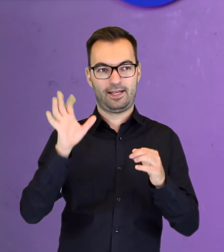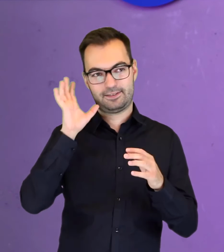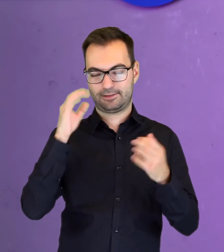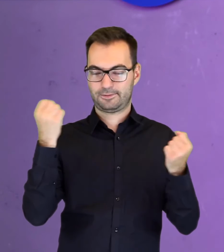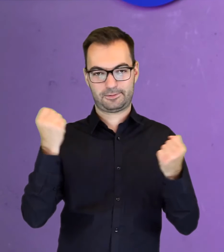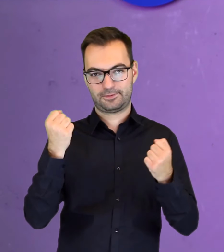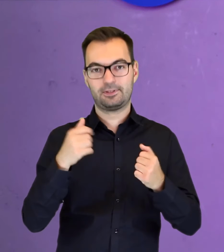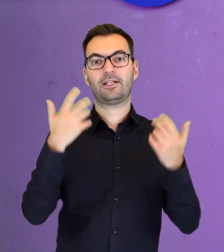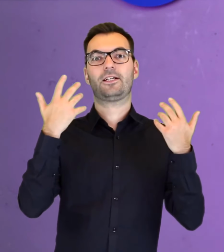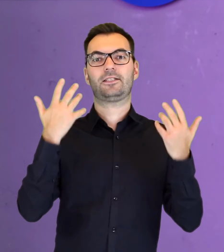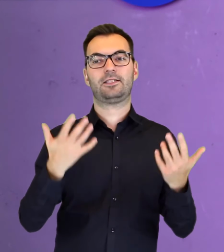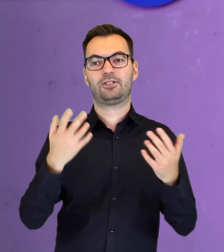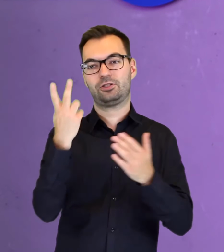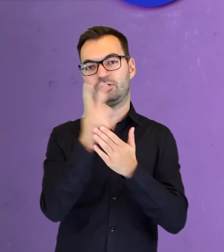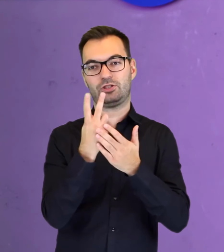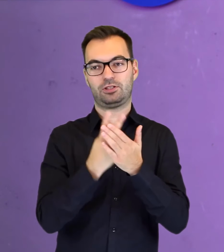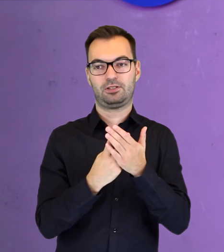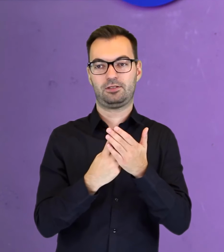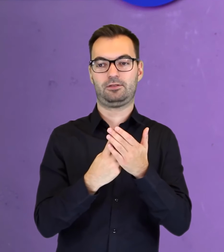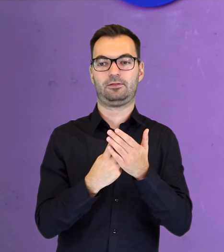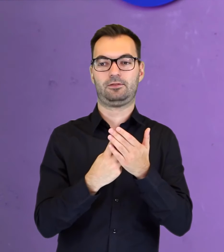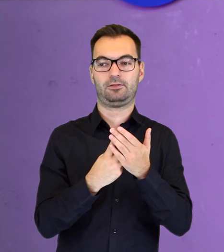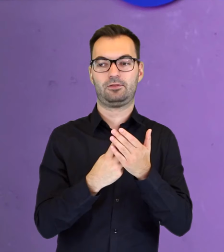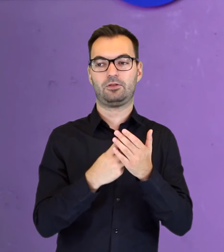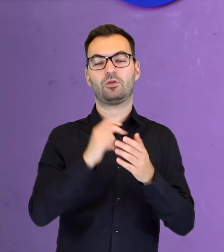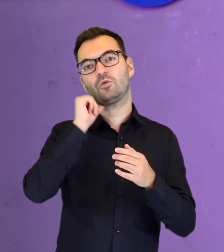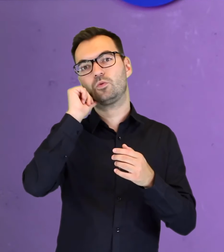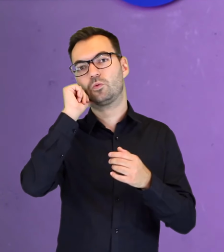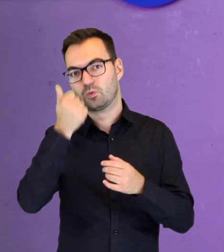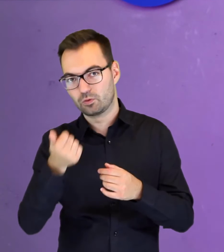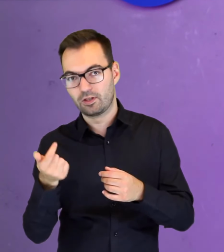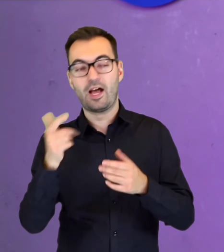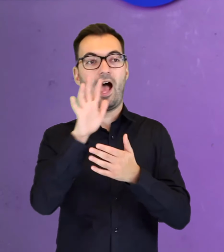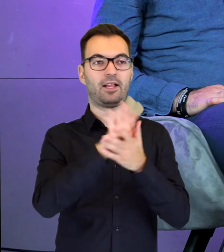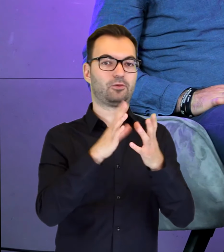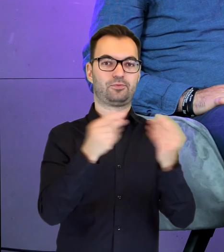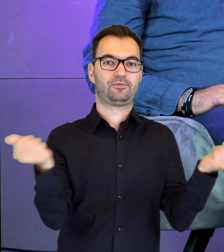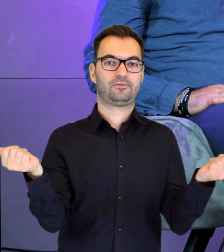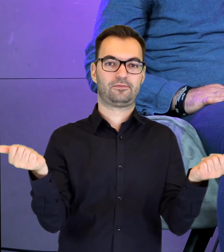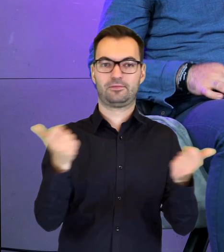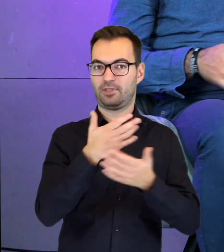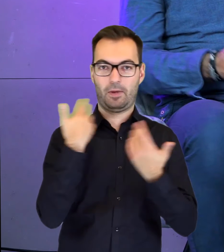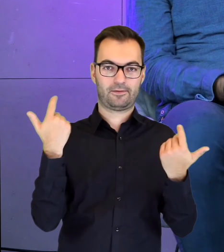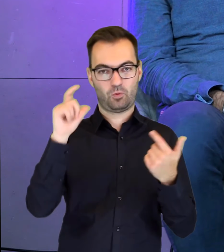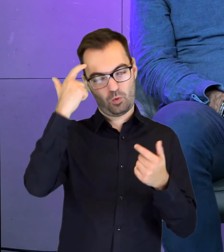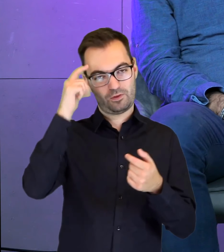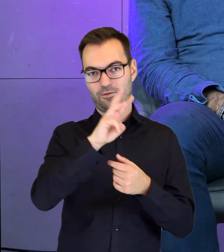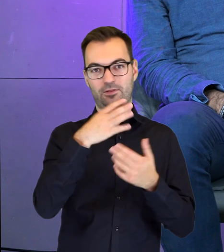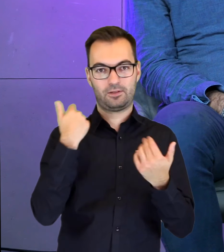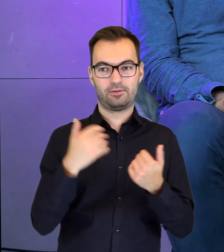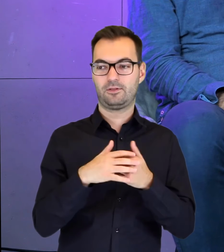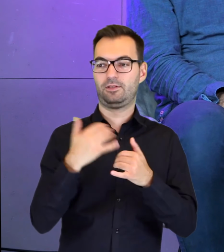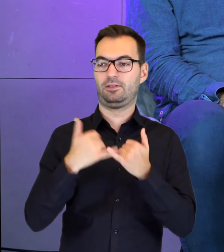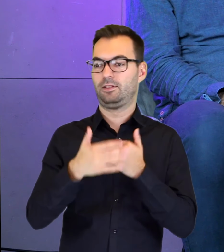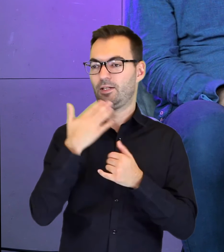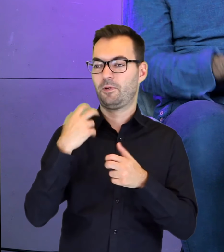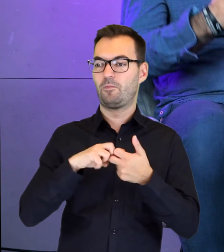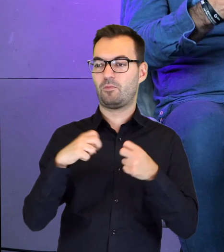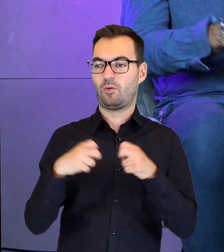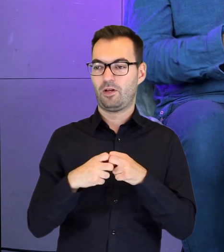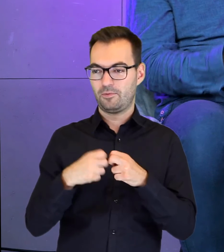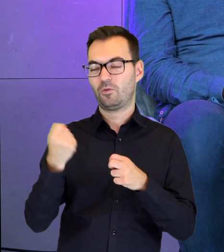Czytałeś o znanym procesie stulecia w zakresie teraz dzieje i chciałbyś przeczytać Przychodzisz